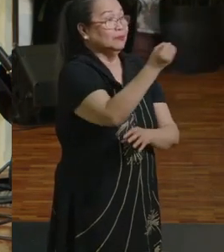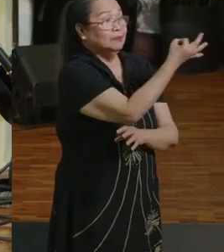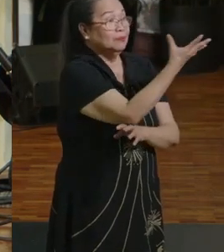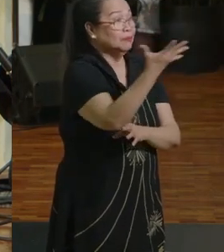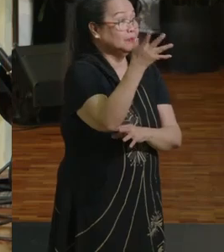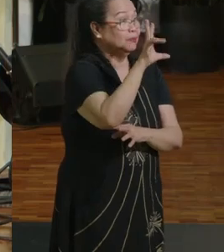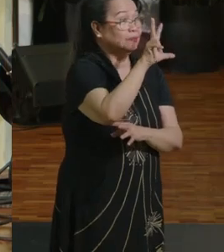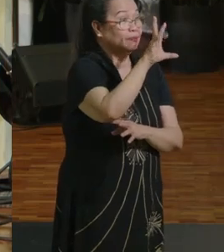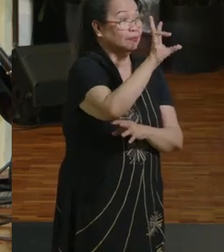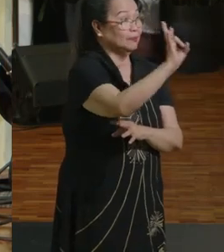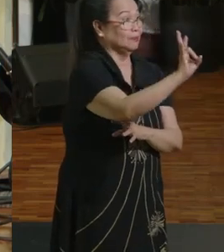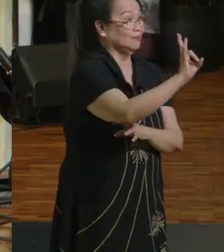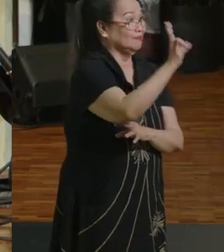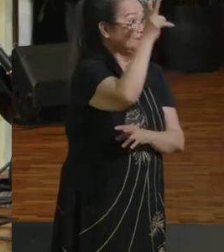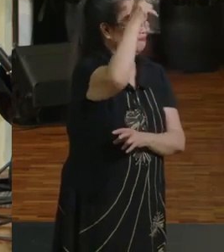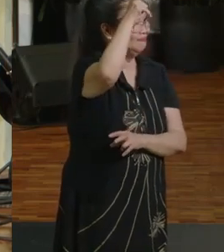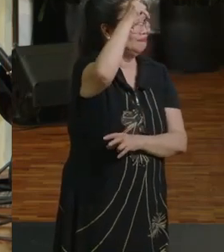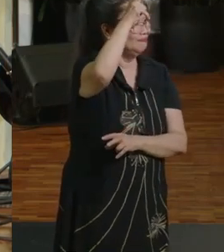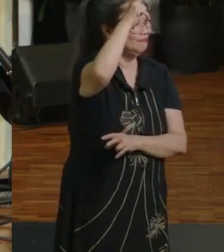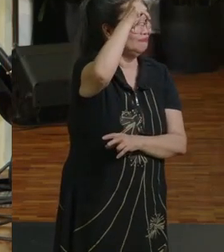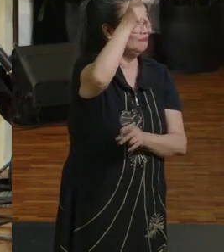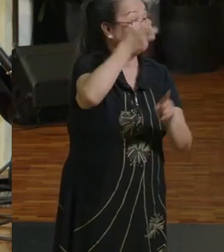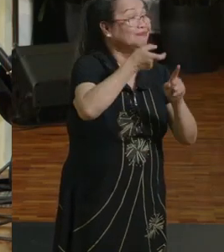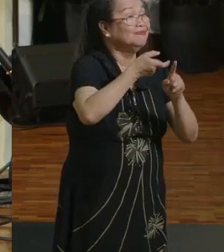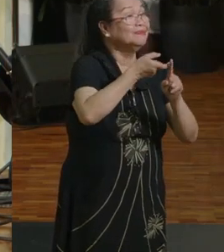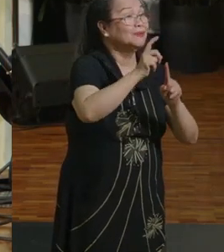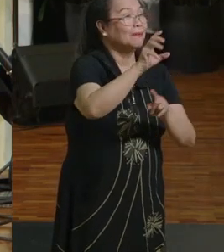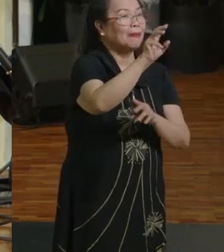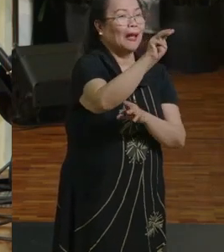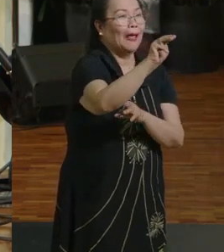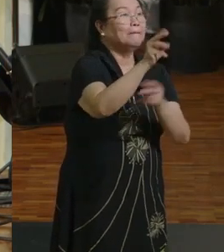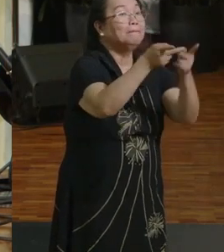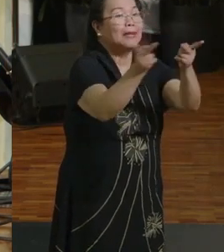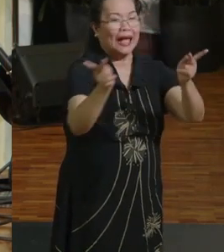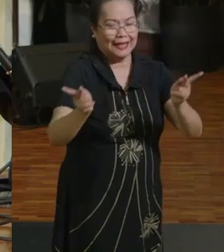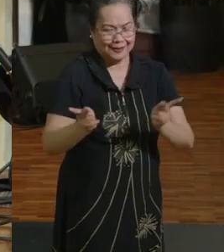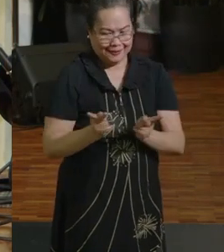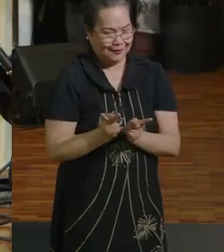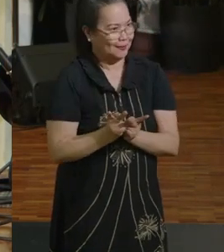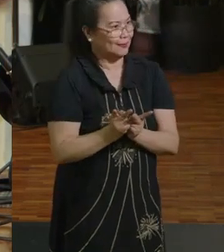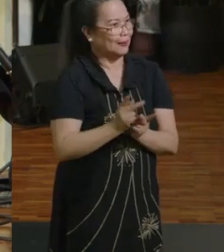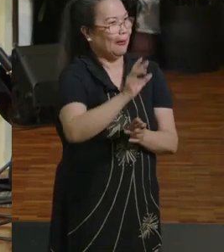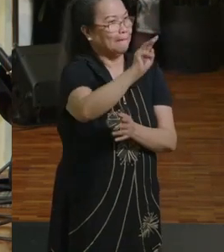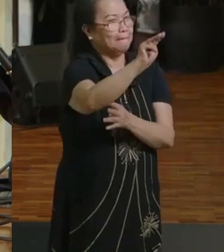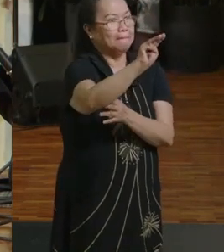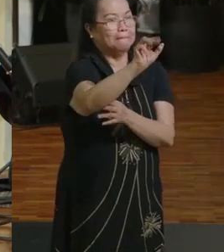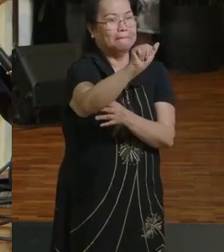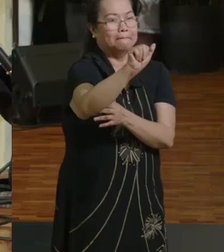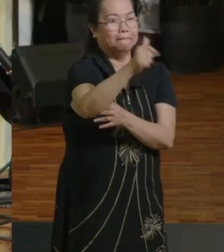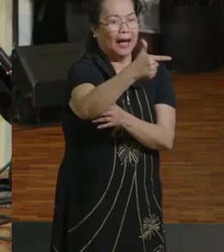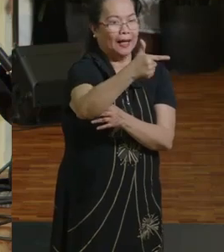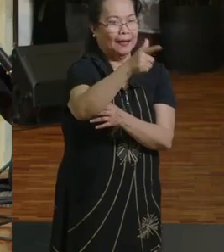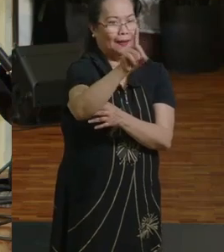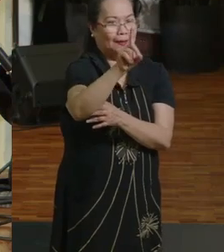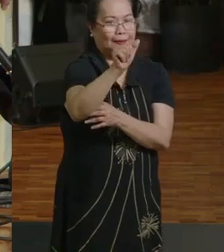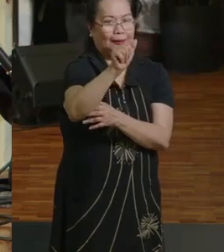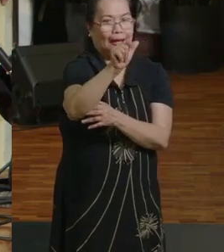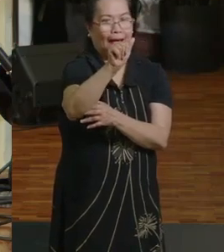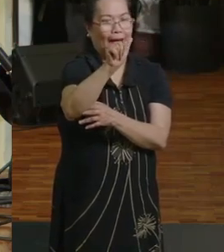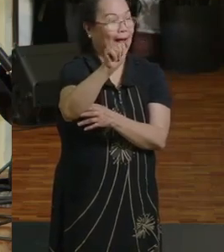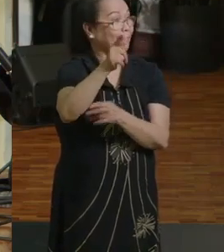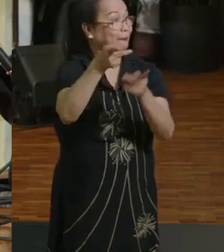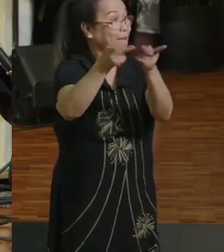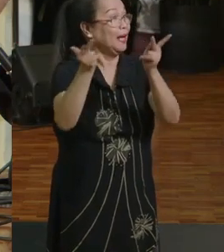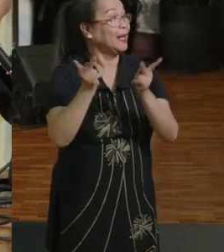Si Mary po, kasi galing po siya sa Magdala. Yun po ay isang town. Kung itong